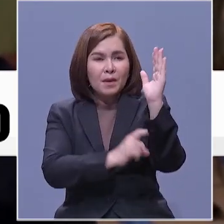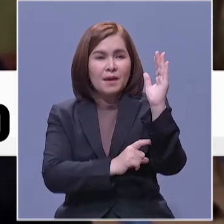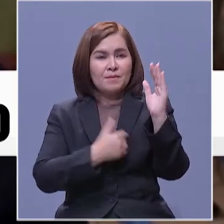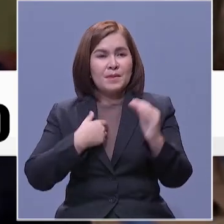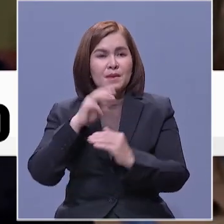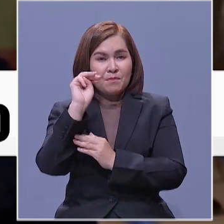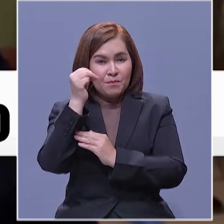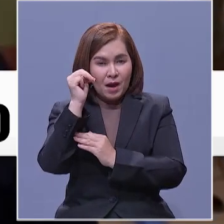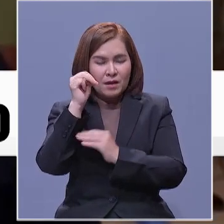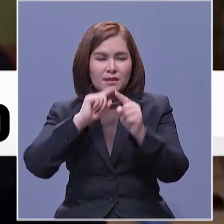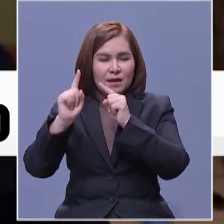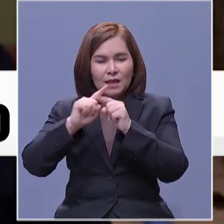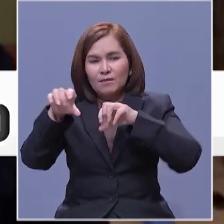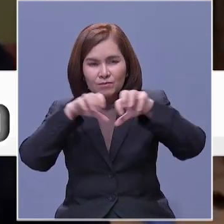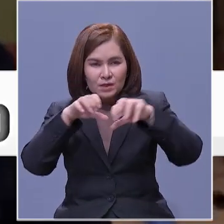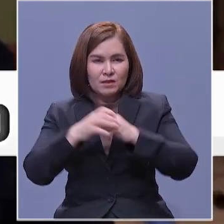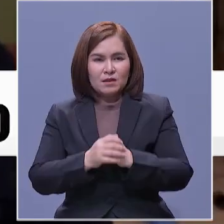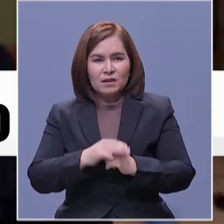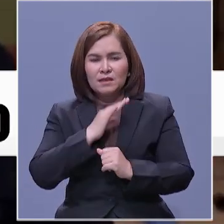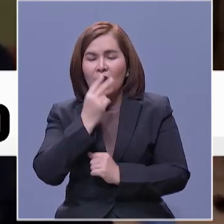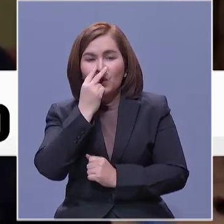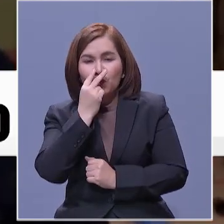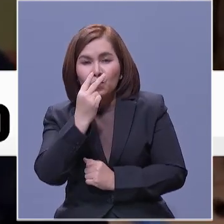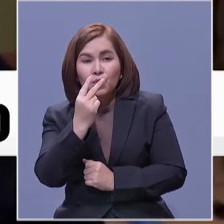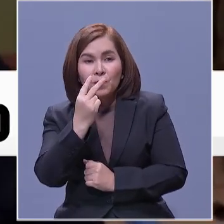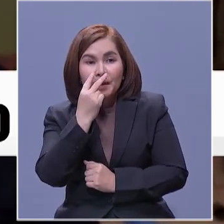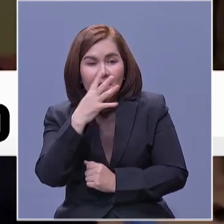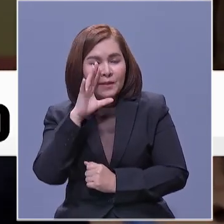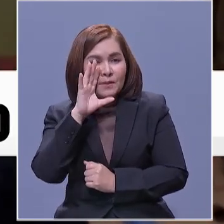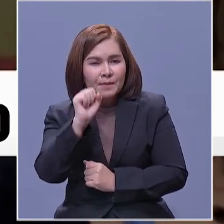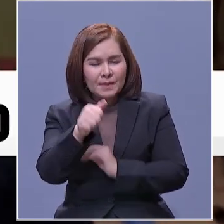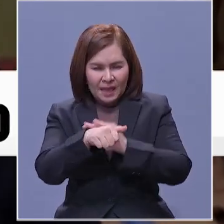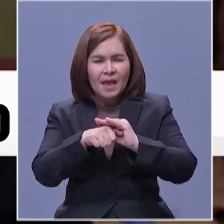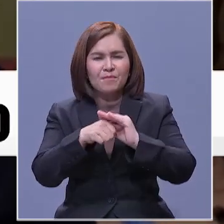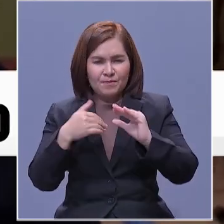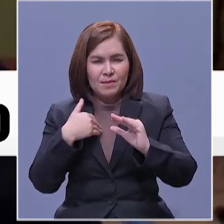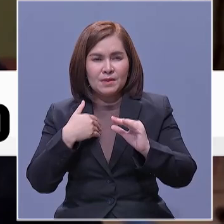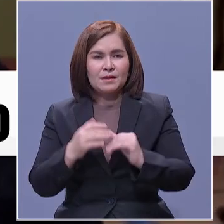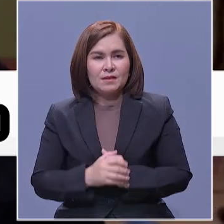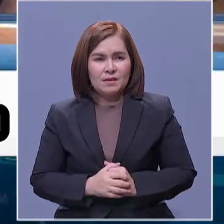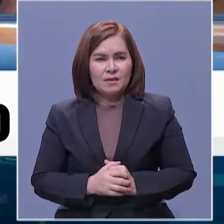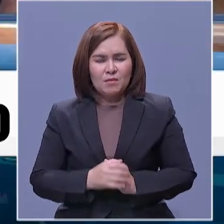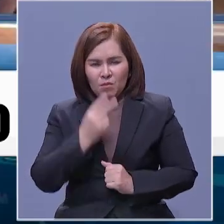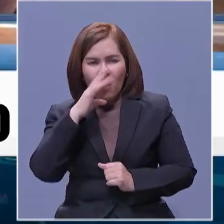ดับอะไรเยอะๆนะถ้ามองไม่ดีก็ไม่สังเกตว่าเขาแอบมานะฮะ